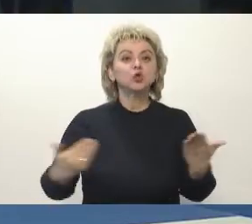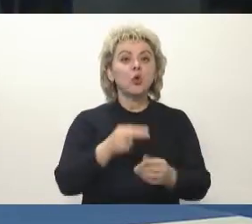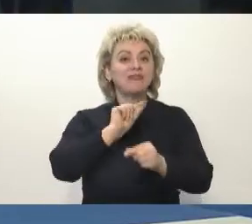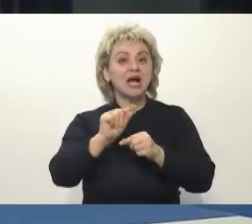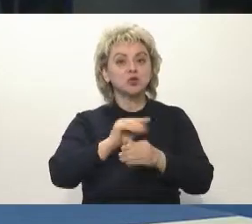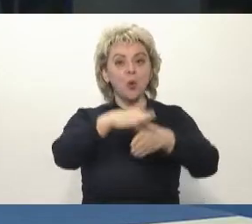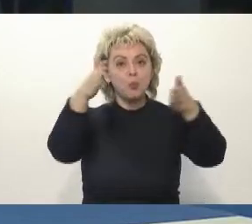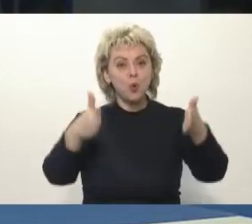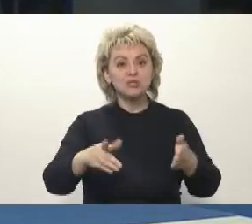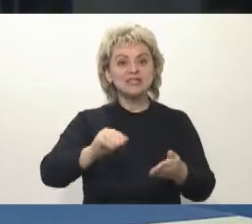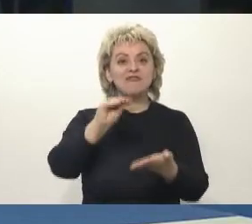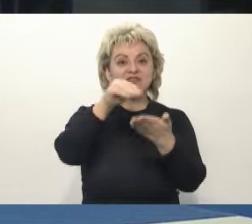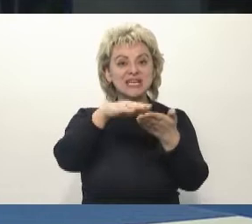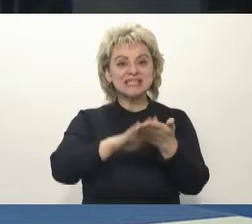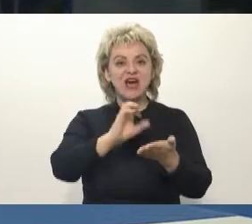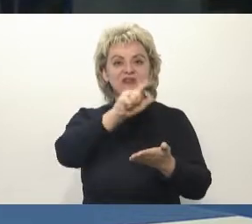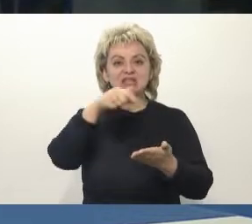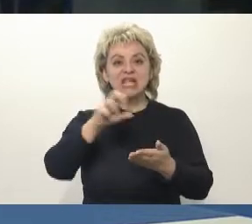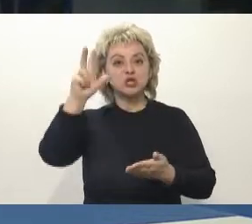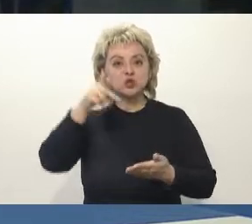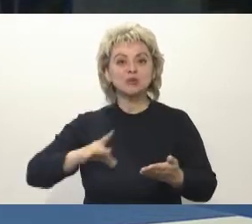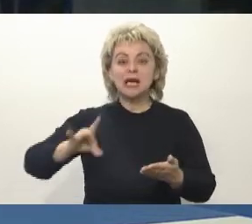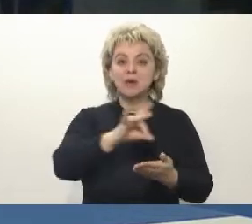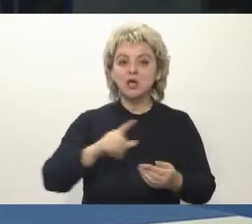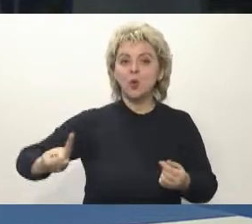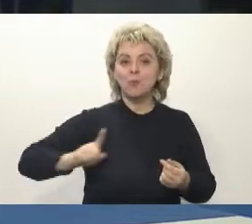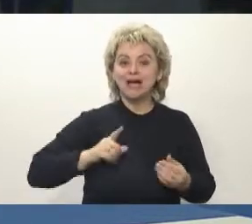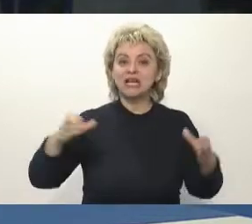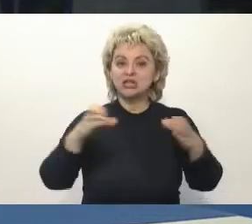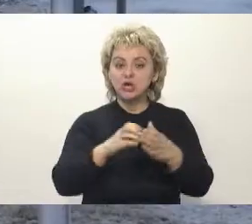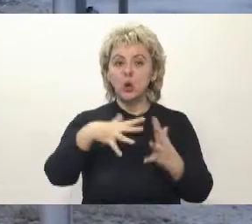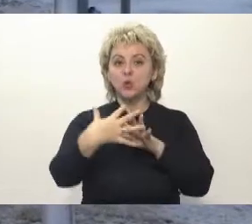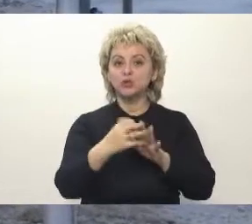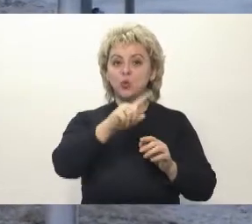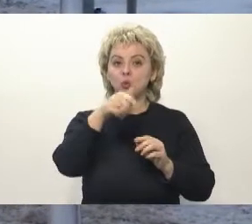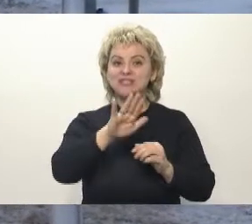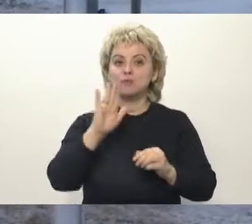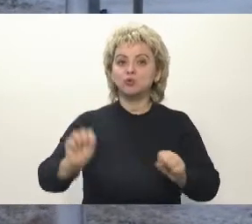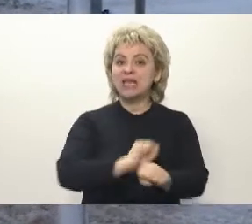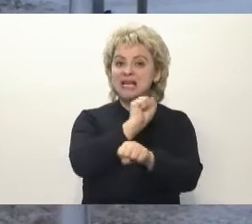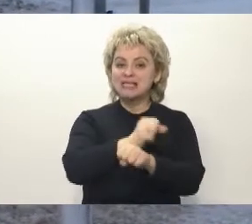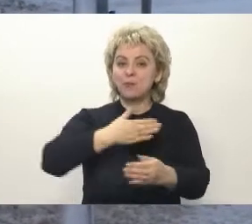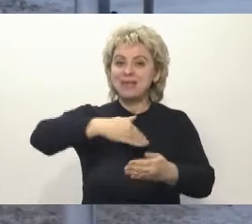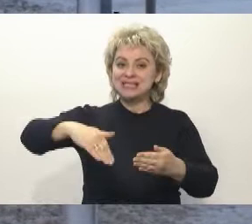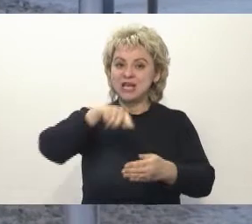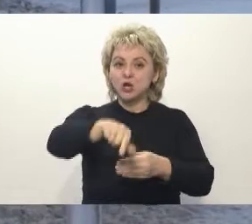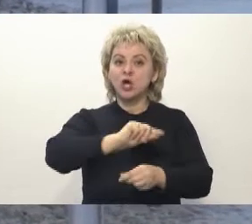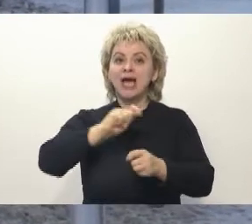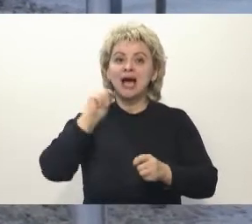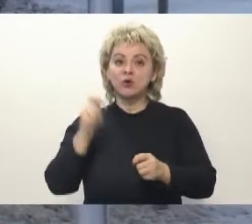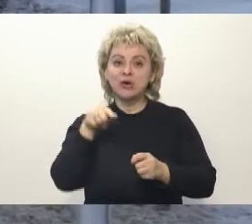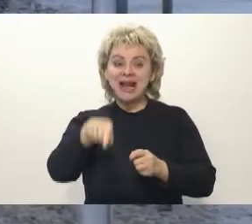Новый контрольный пост выставила ФСБ в Чертковском районе. Пограничный наряд у хутора Гусев будет задерживать пересекающих границу с